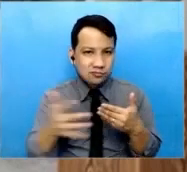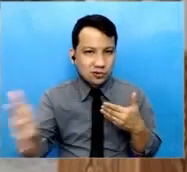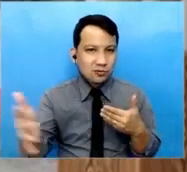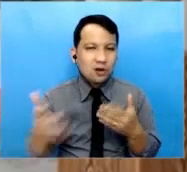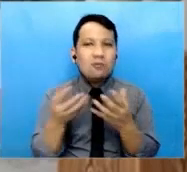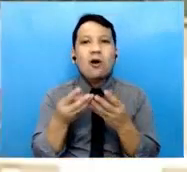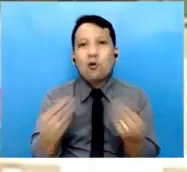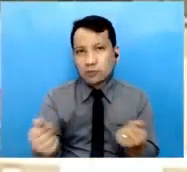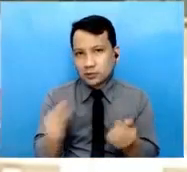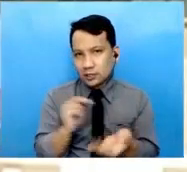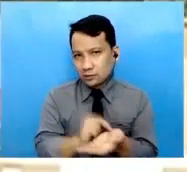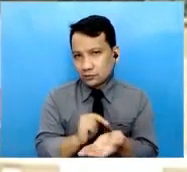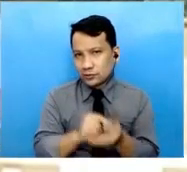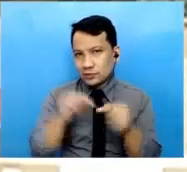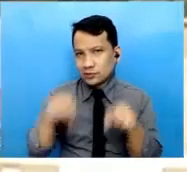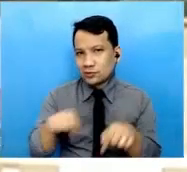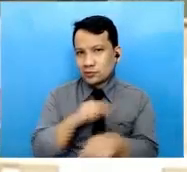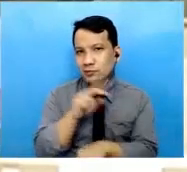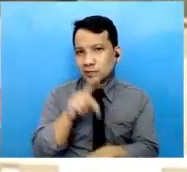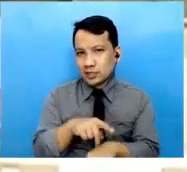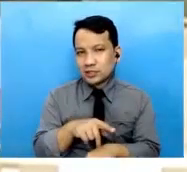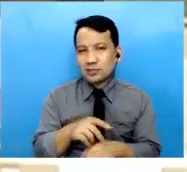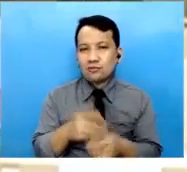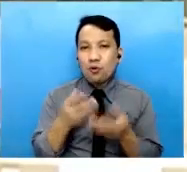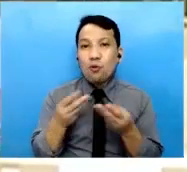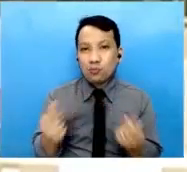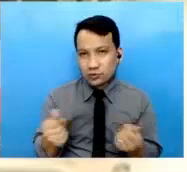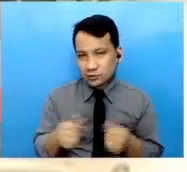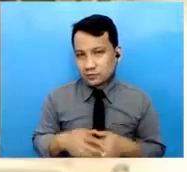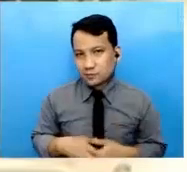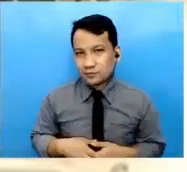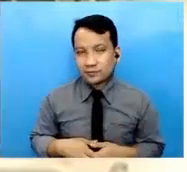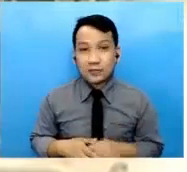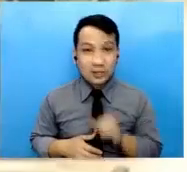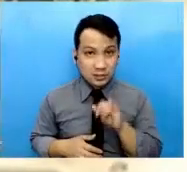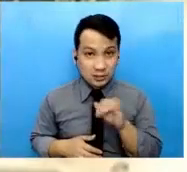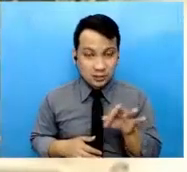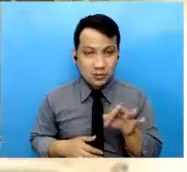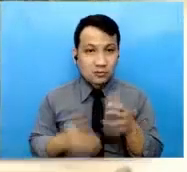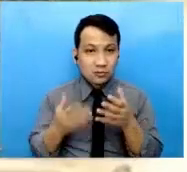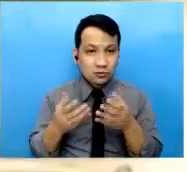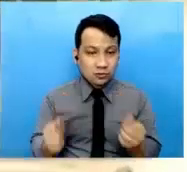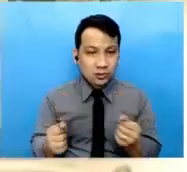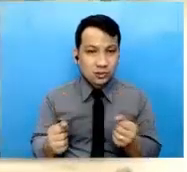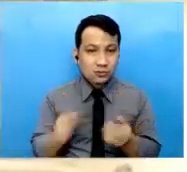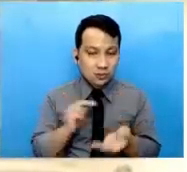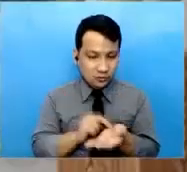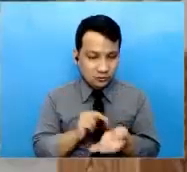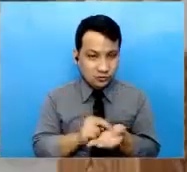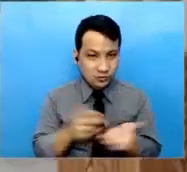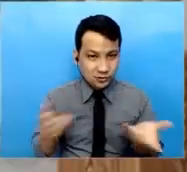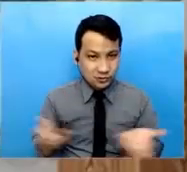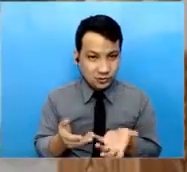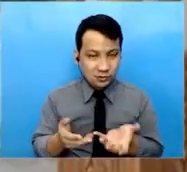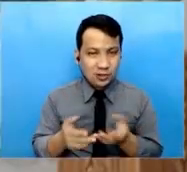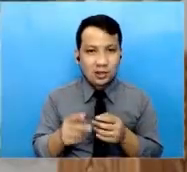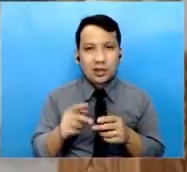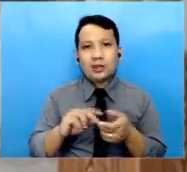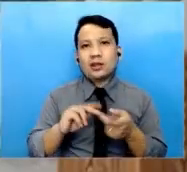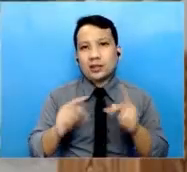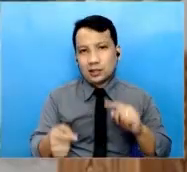ng nurses. Ang mangyayari niyan, pag bumagsak or mawalan tayo ng mga nurses, talaga mapipilay ang mga